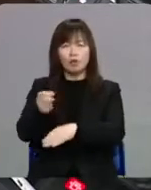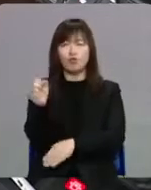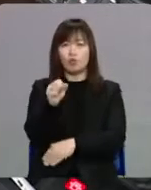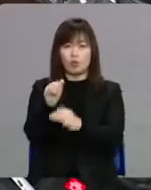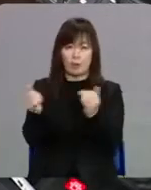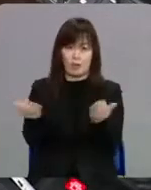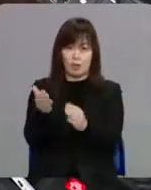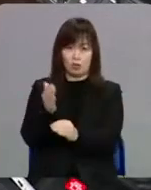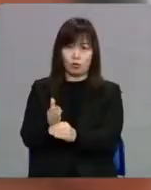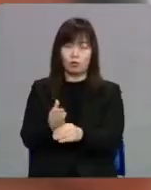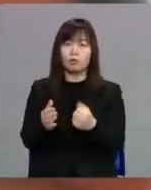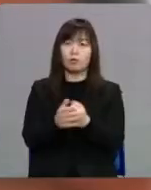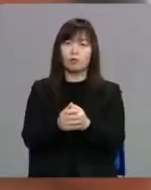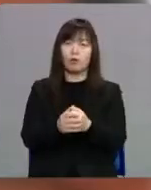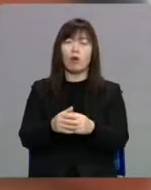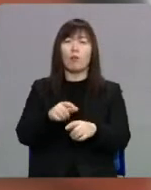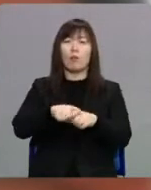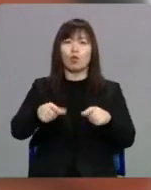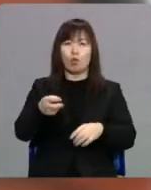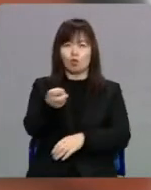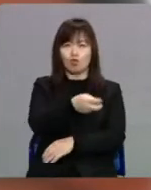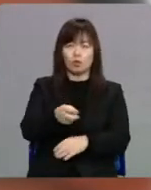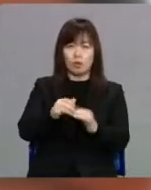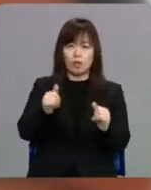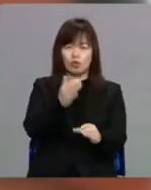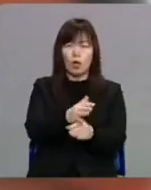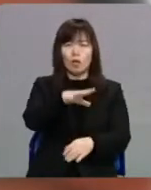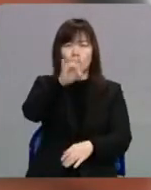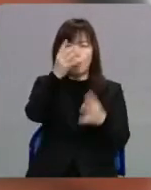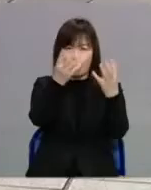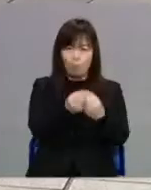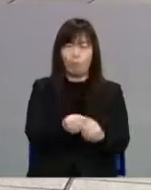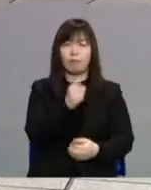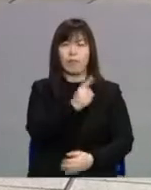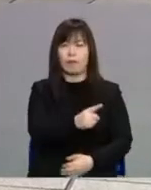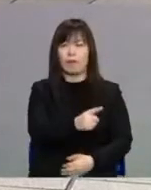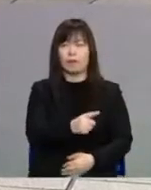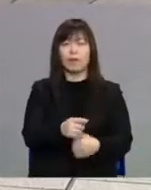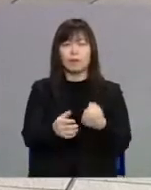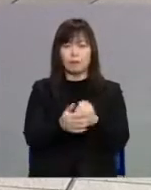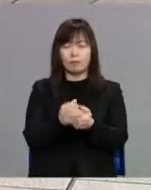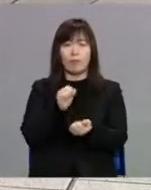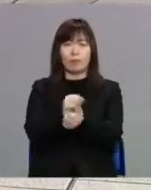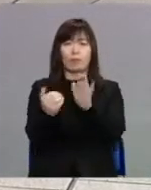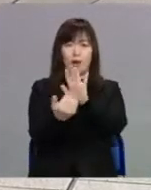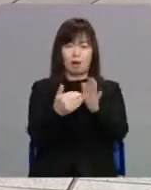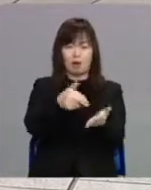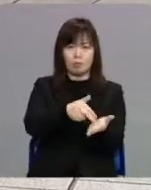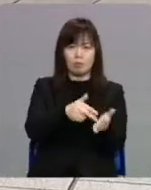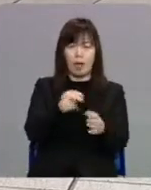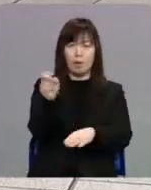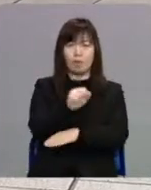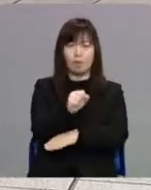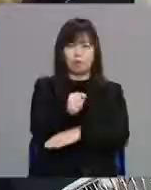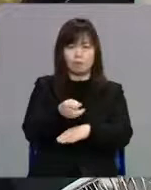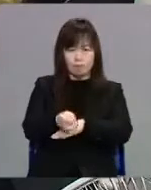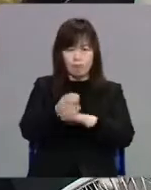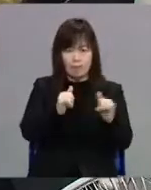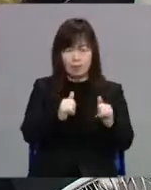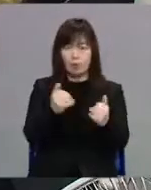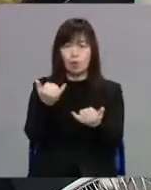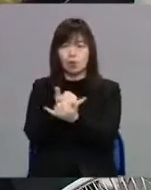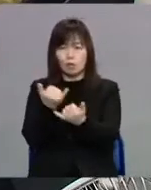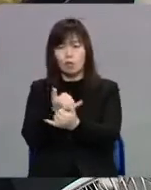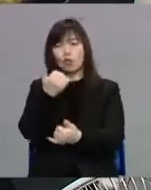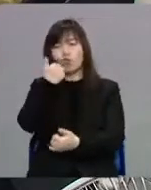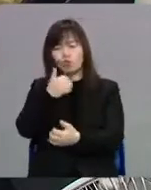있는데 전북에서는 대중교통 종사자 가운데 첫 사례입니다. 방역당국은 버스 승객과 동료기사, 가족